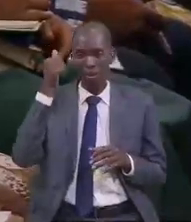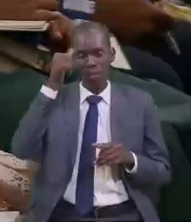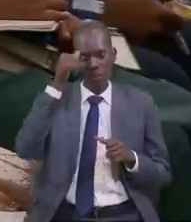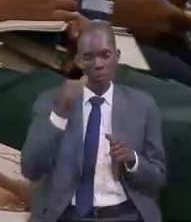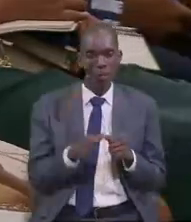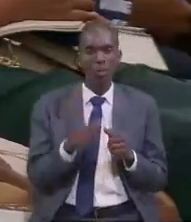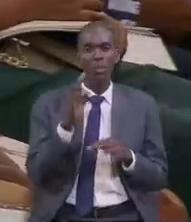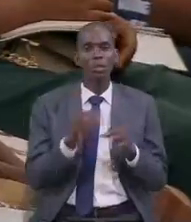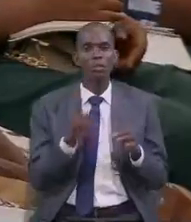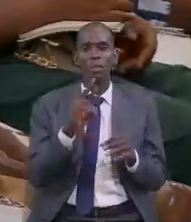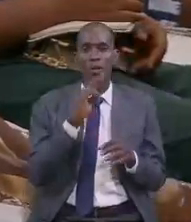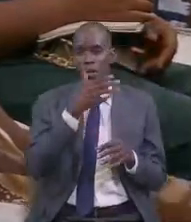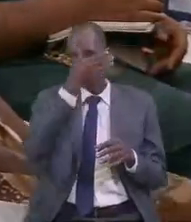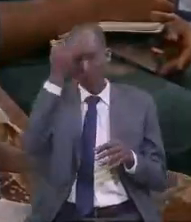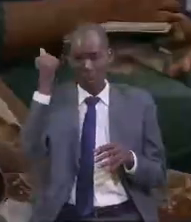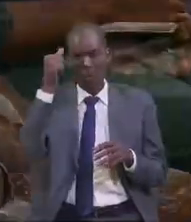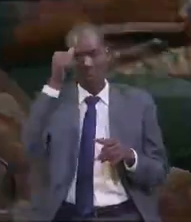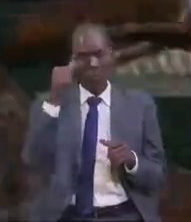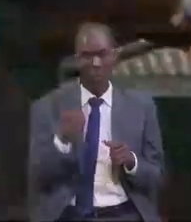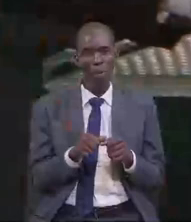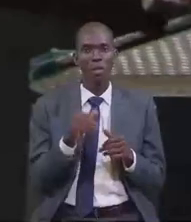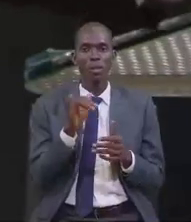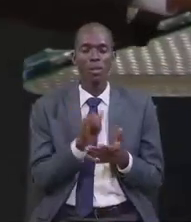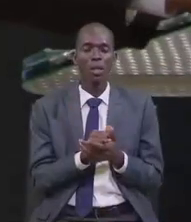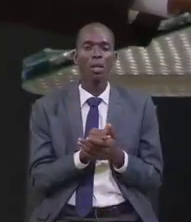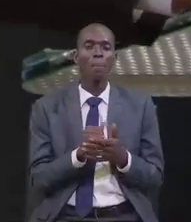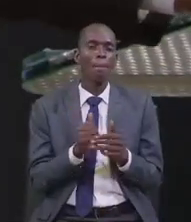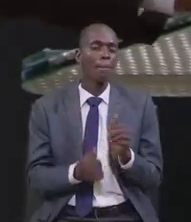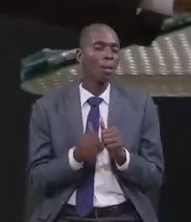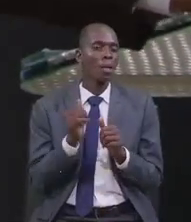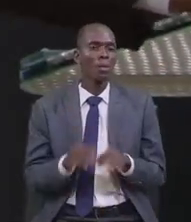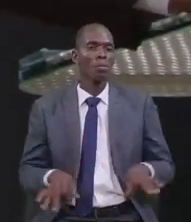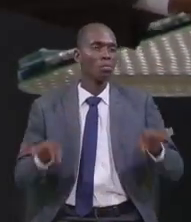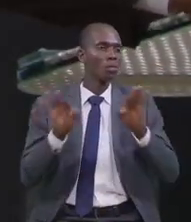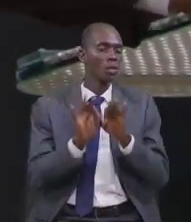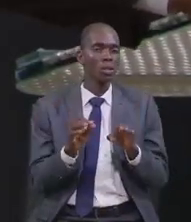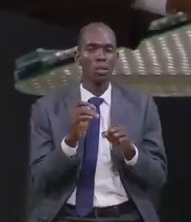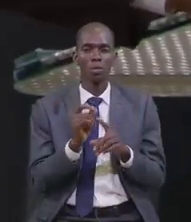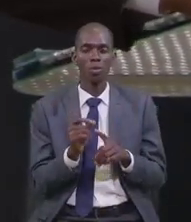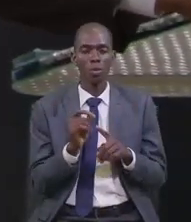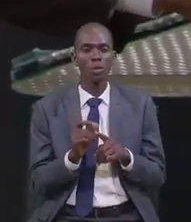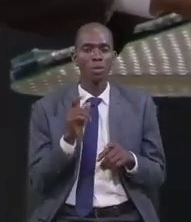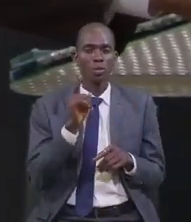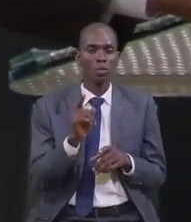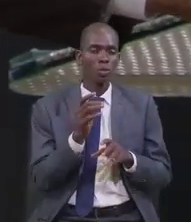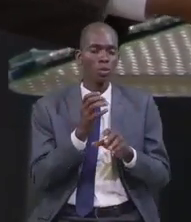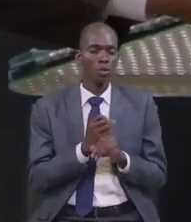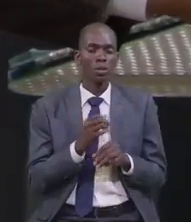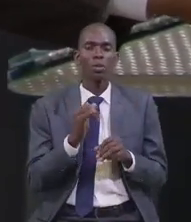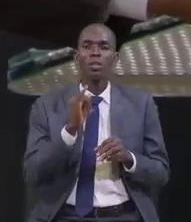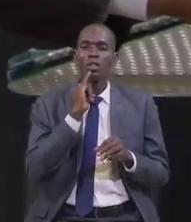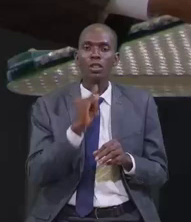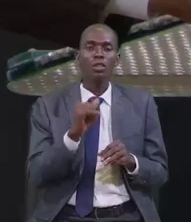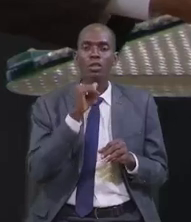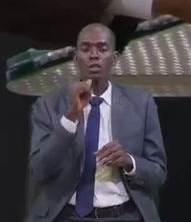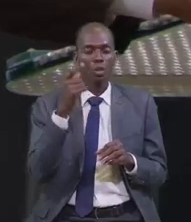oublies, souviens-toi donc que ce qui est important à Dieu, ce n'est pas la tête, ce ne sont pas les